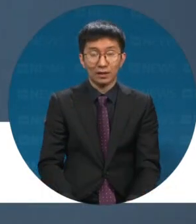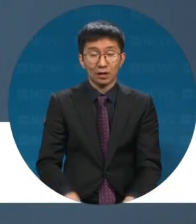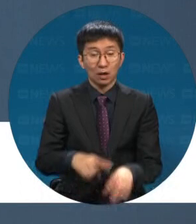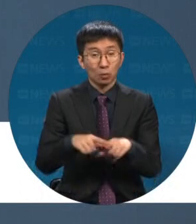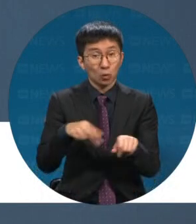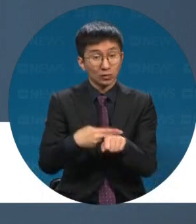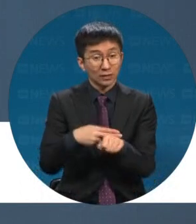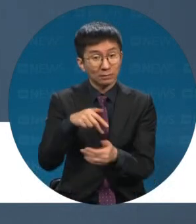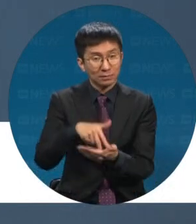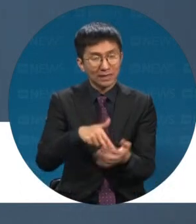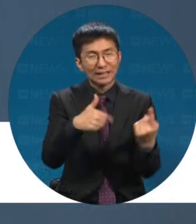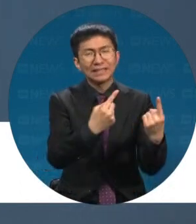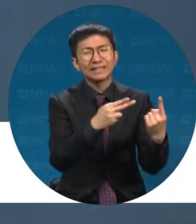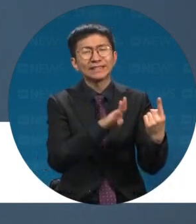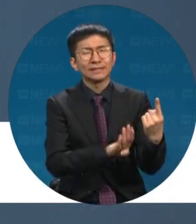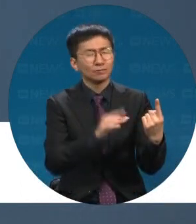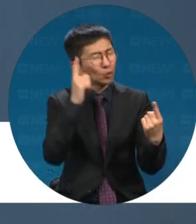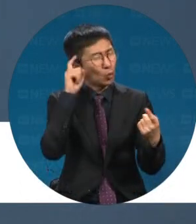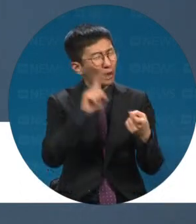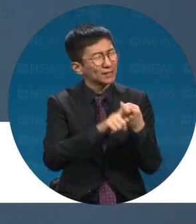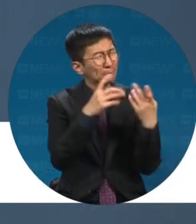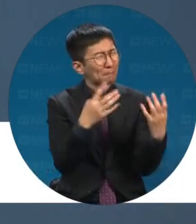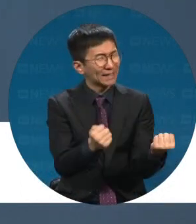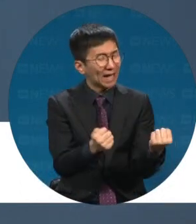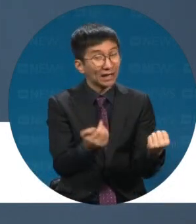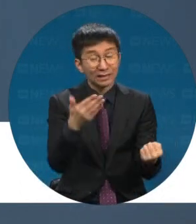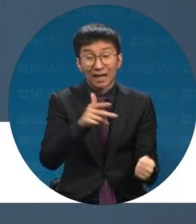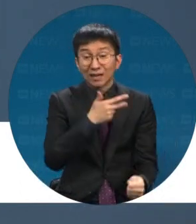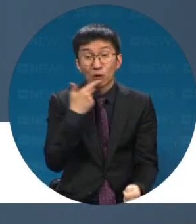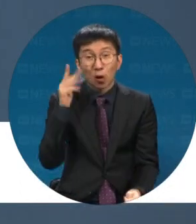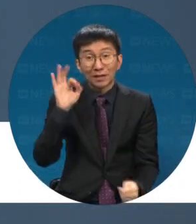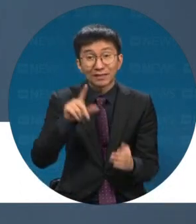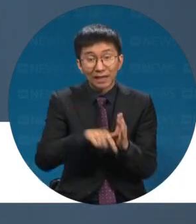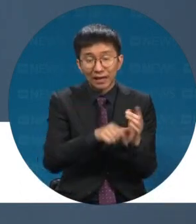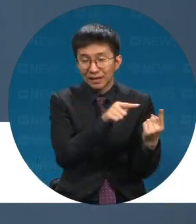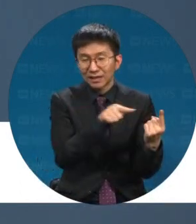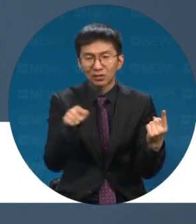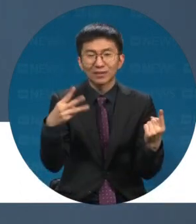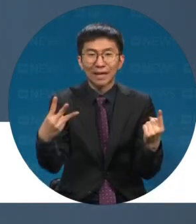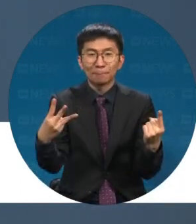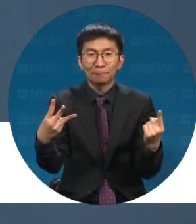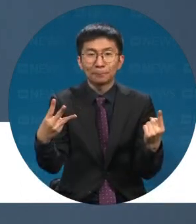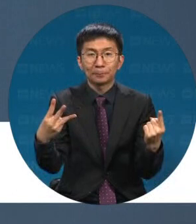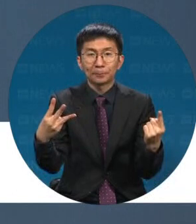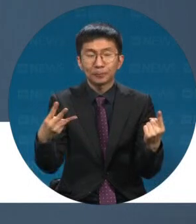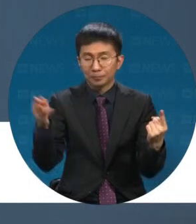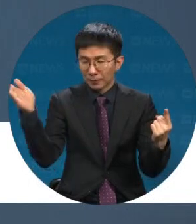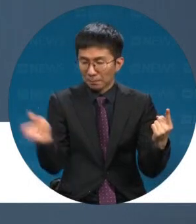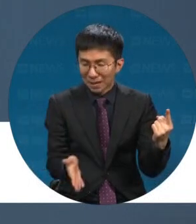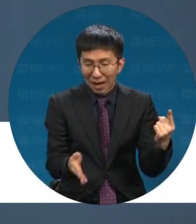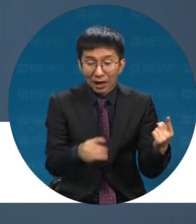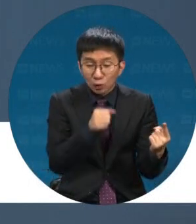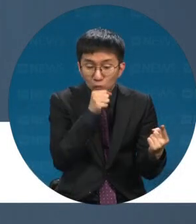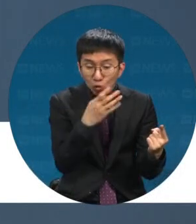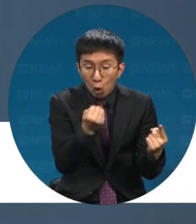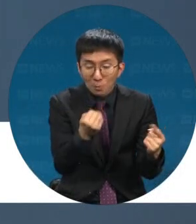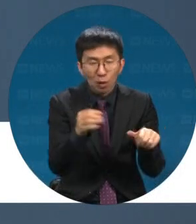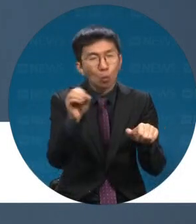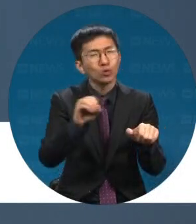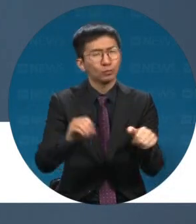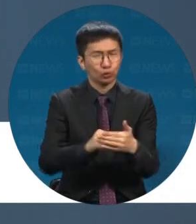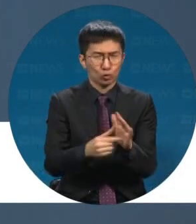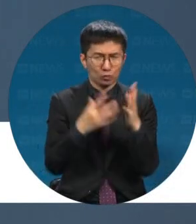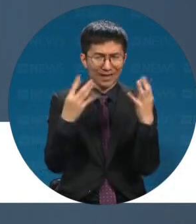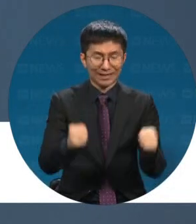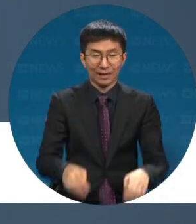선생님들이 1등급에만 관심을 가지시는데 항상 영어는 3등급까지의 인원이 50% 정도 수준이었습니다. 그러면